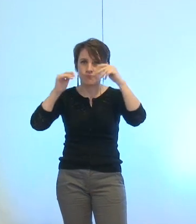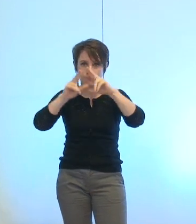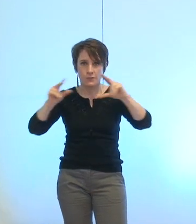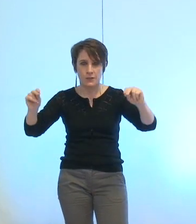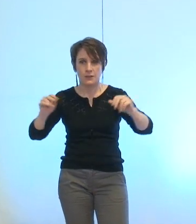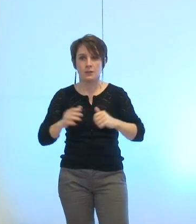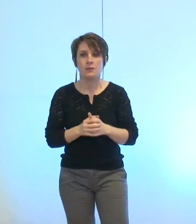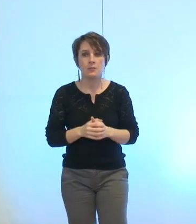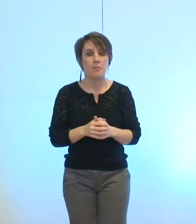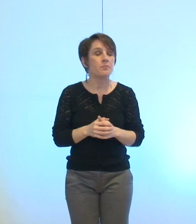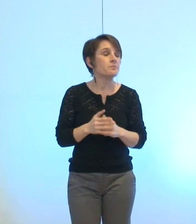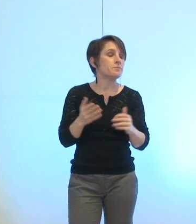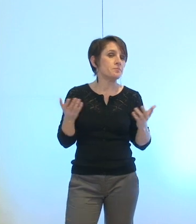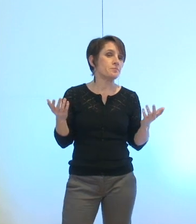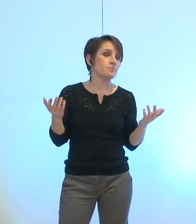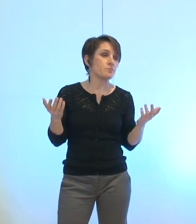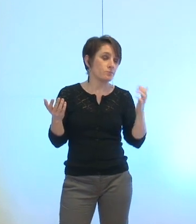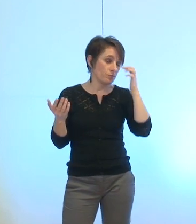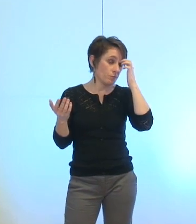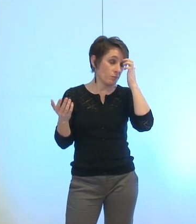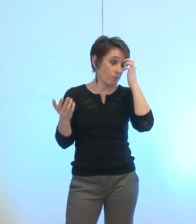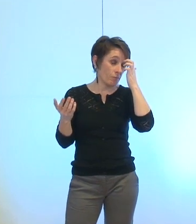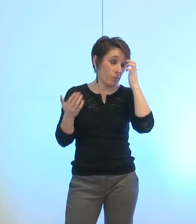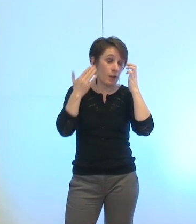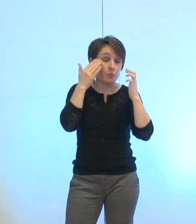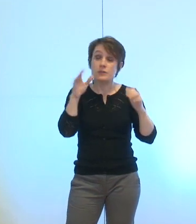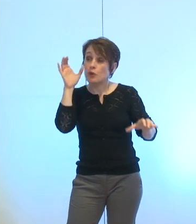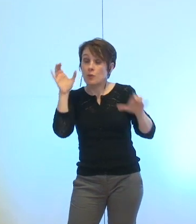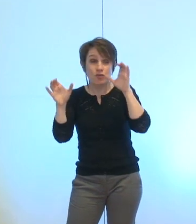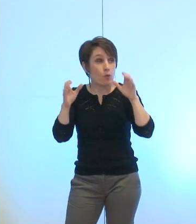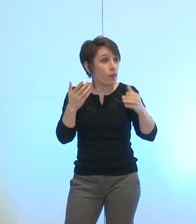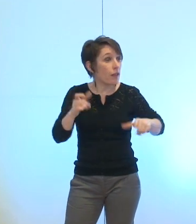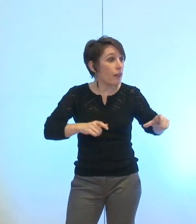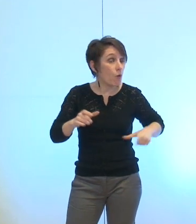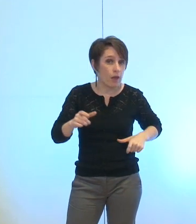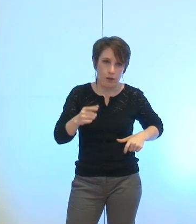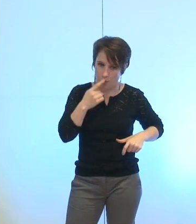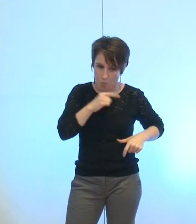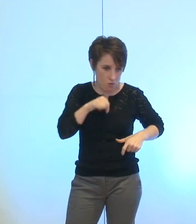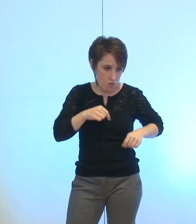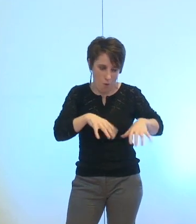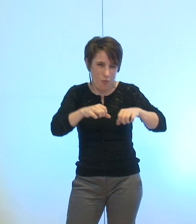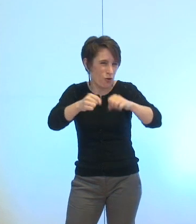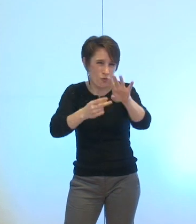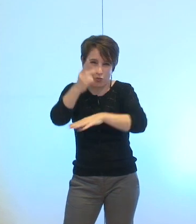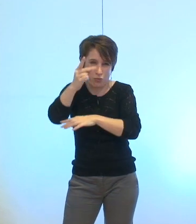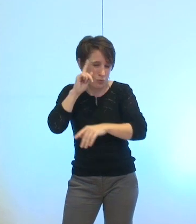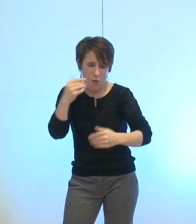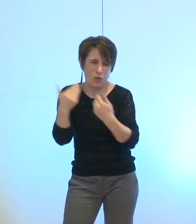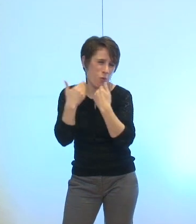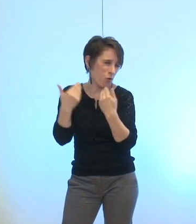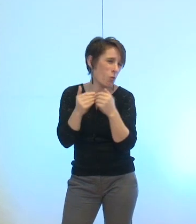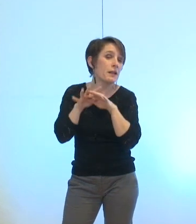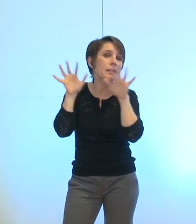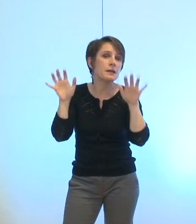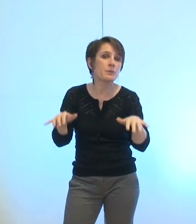écouté mes cè en charge de ces dossiers là nous serions aller encore plus loin dans les recrutements parce que les demandes sont extrêmement importantes nous